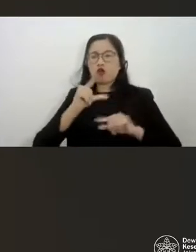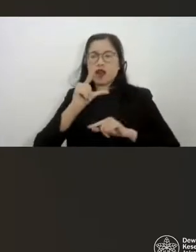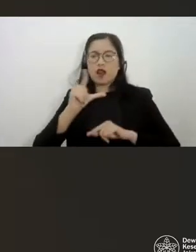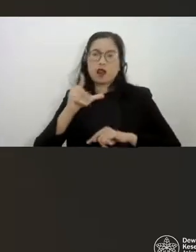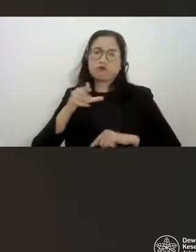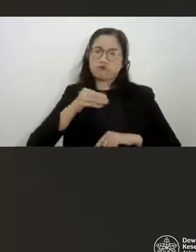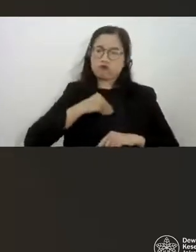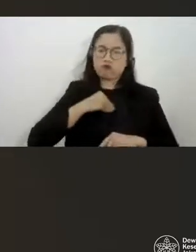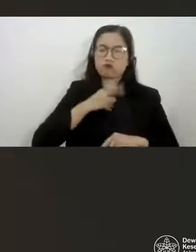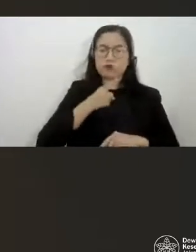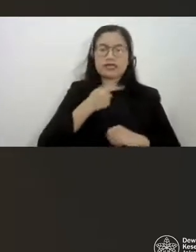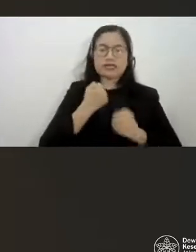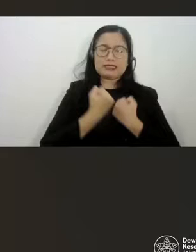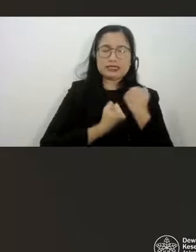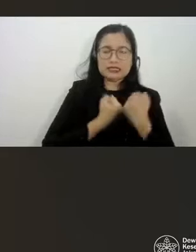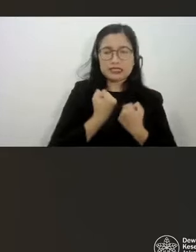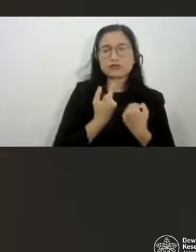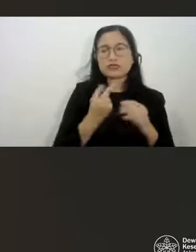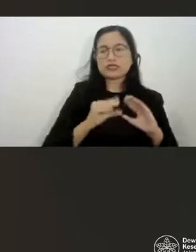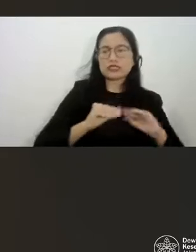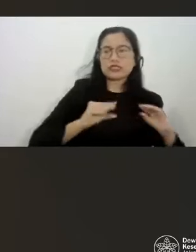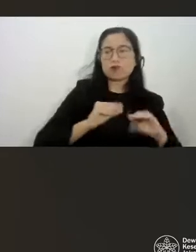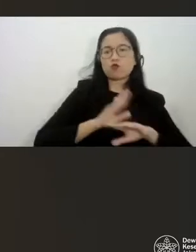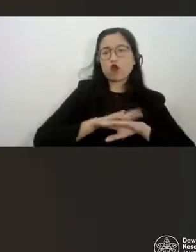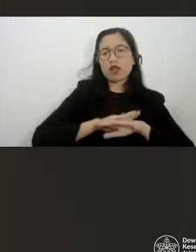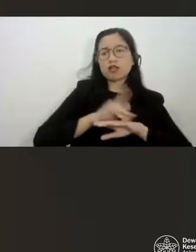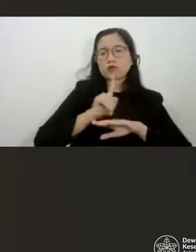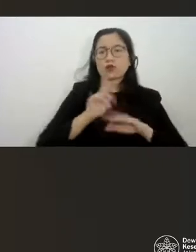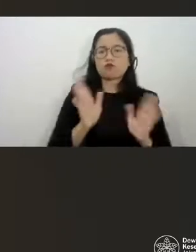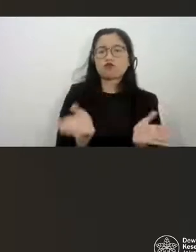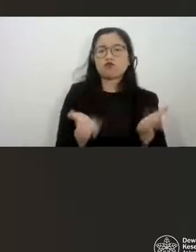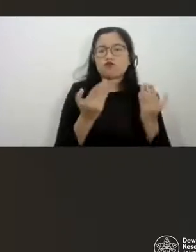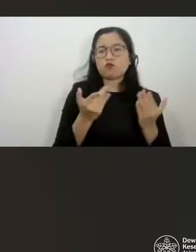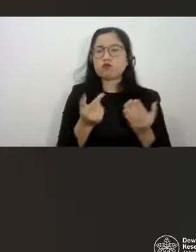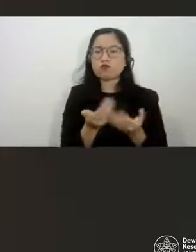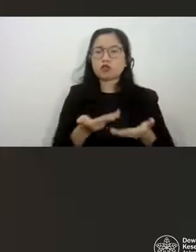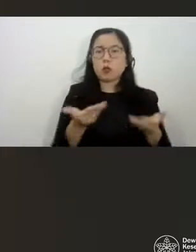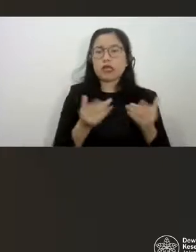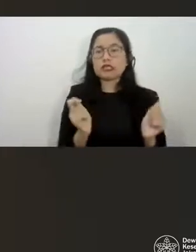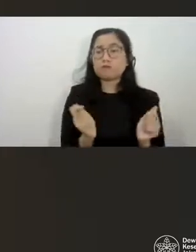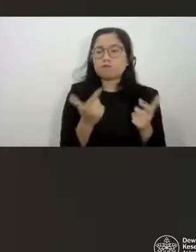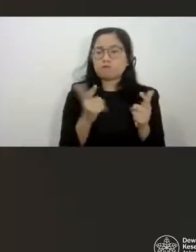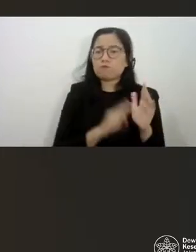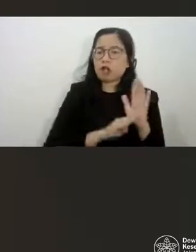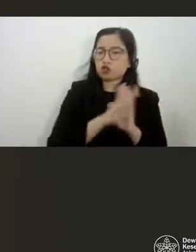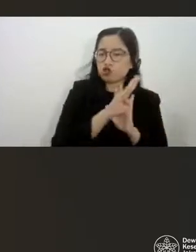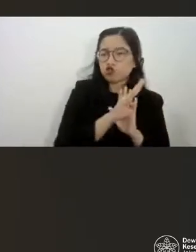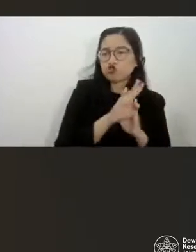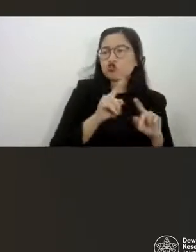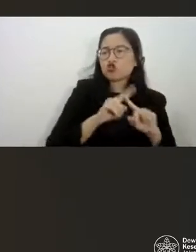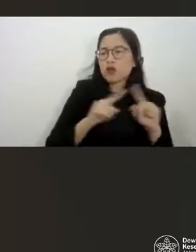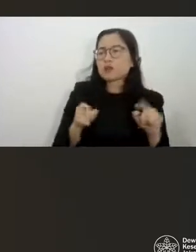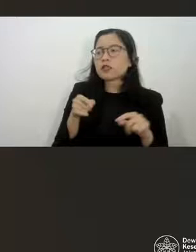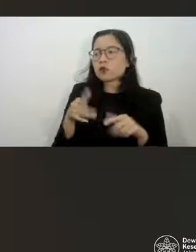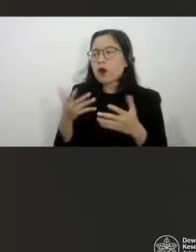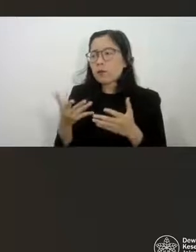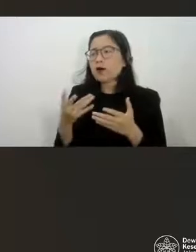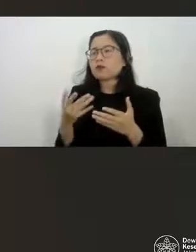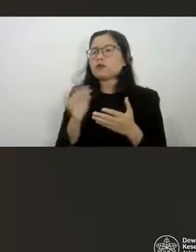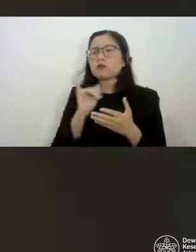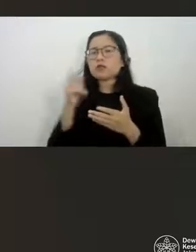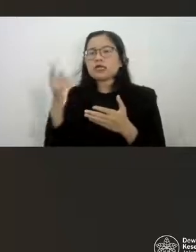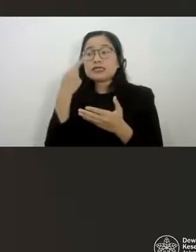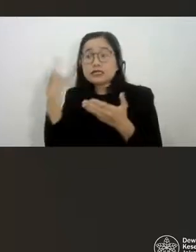mereka melakukan kerja-kerja kebudayaan, membangun peradaban yang lebih maju. Namun, gambaran tersebut tidak sesuai